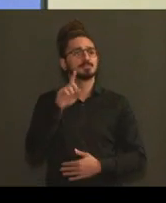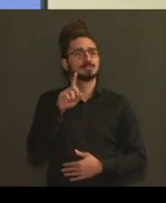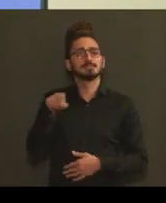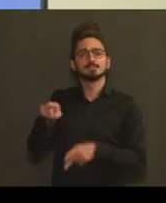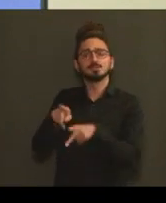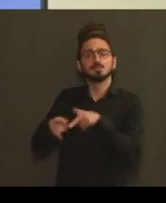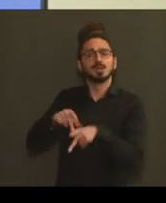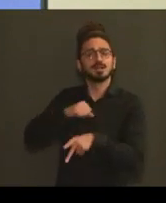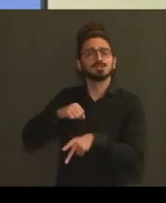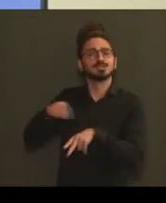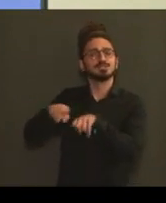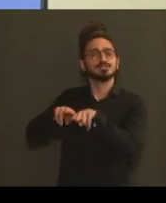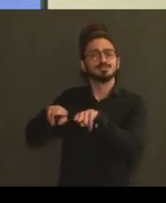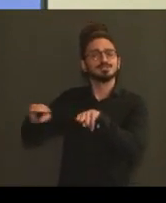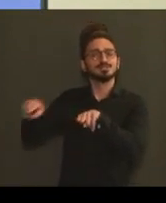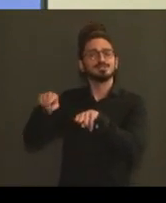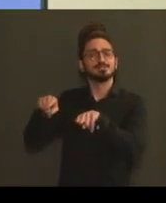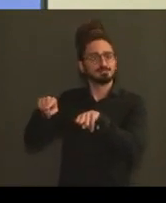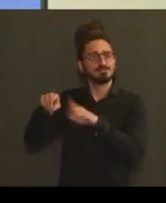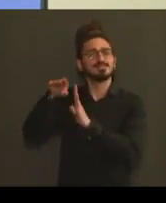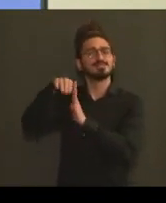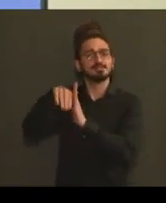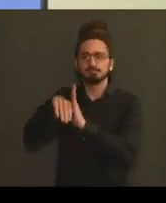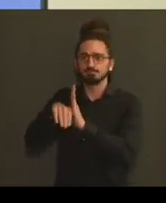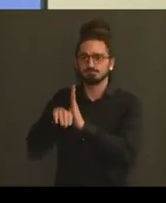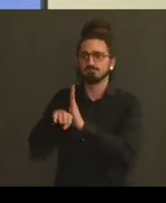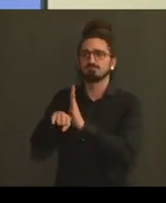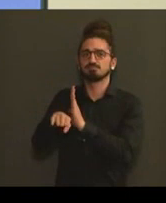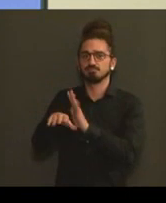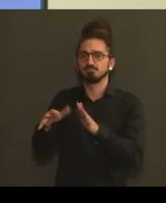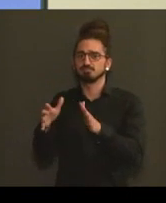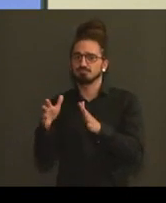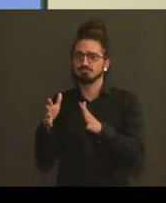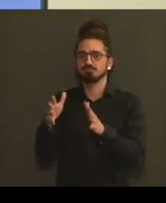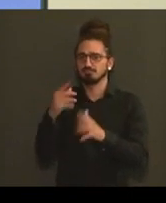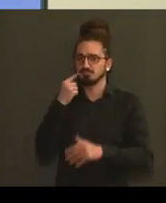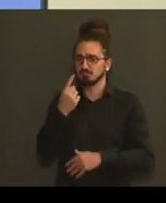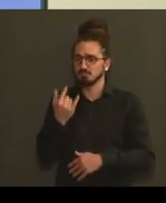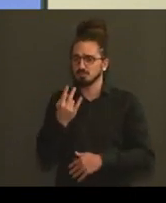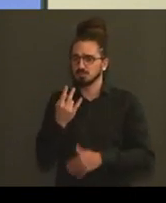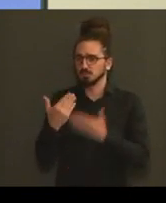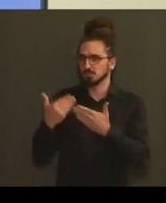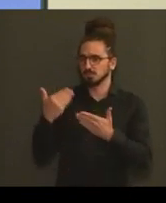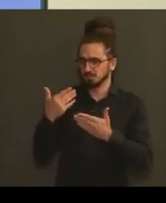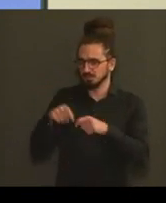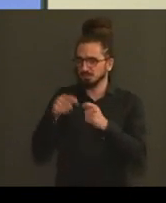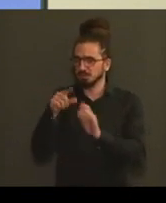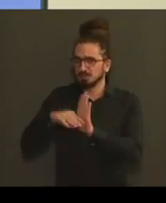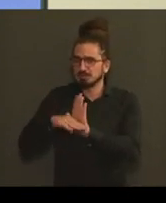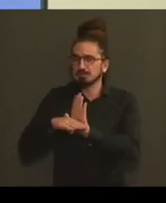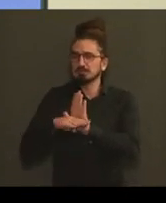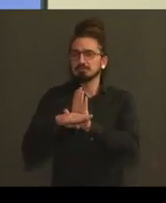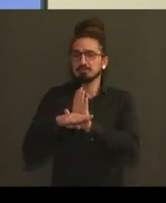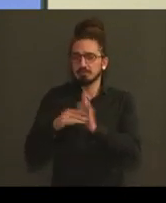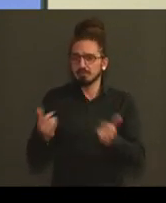semble plus guère diminuer, peut-être d'ailleurs augmenter depuis quelques jours, et une petite augmentation du nombre de